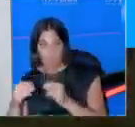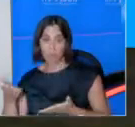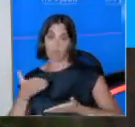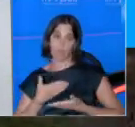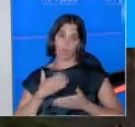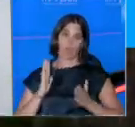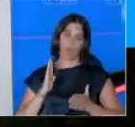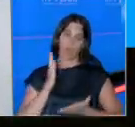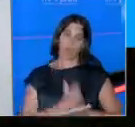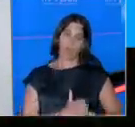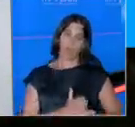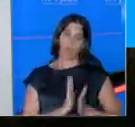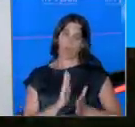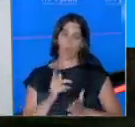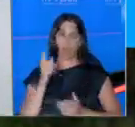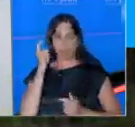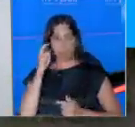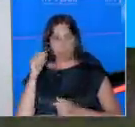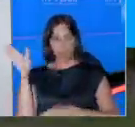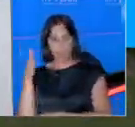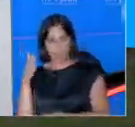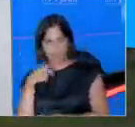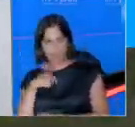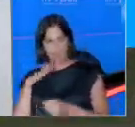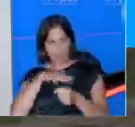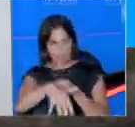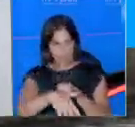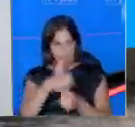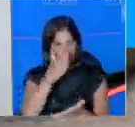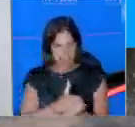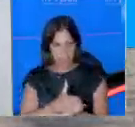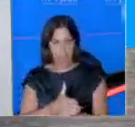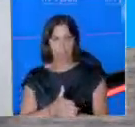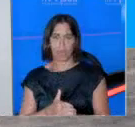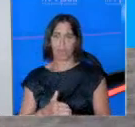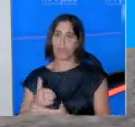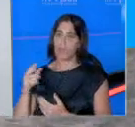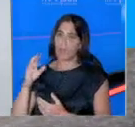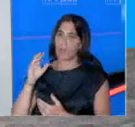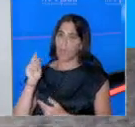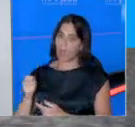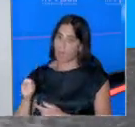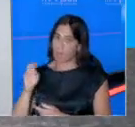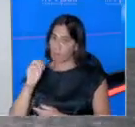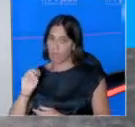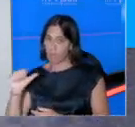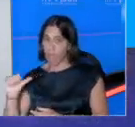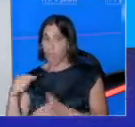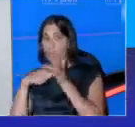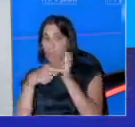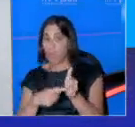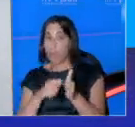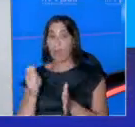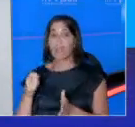חלוץ. אני בטוח שעמדת המדינה תשפיע גם על מתן פסק הדין ועל רוח הדברים שלו. חבר הכנסת משה ארבל, דוגמה לאיך חבר כנסת